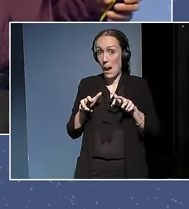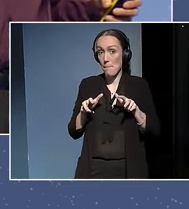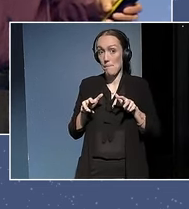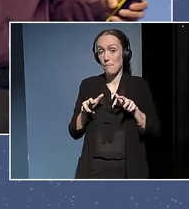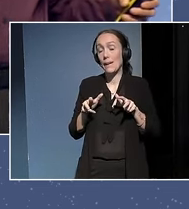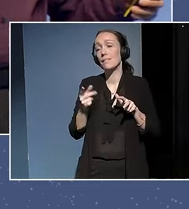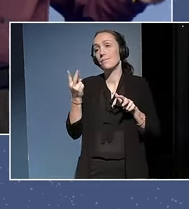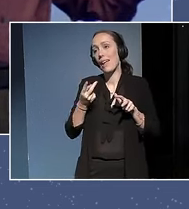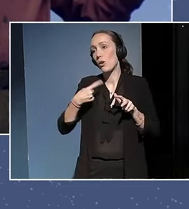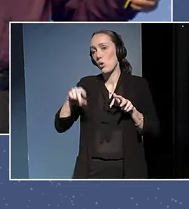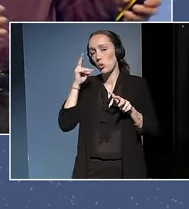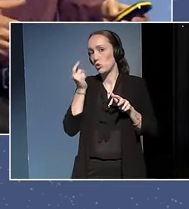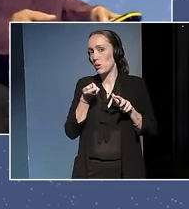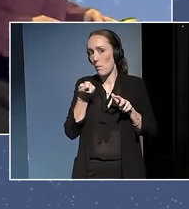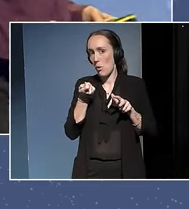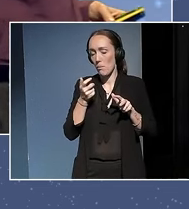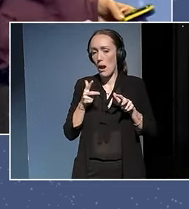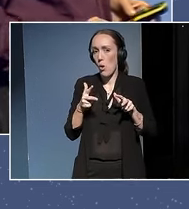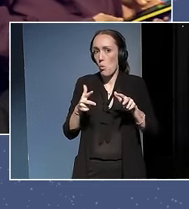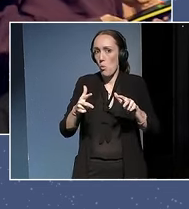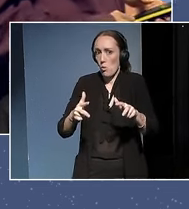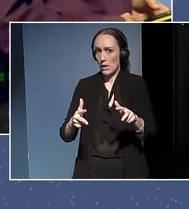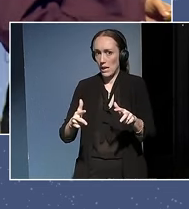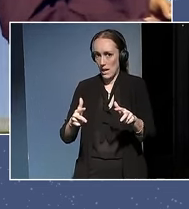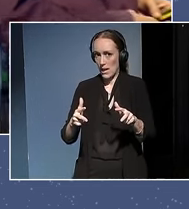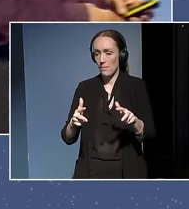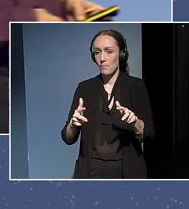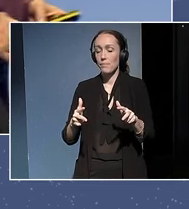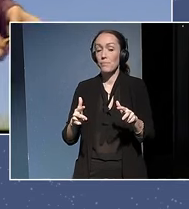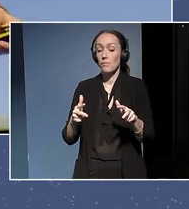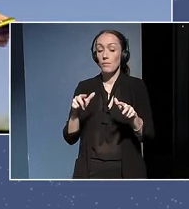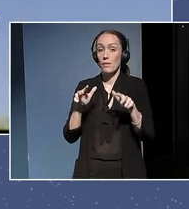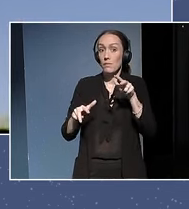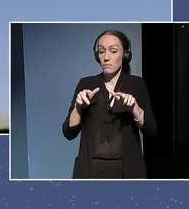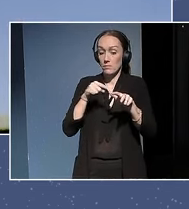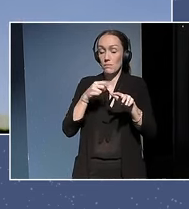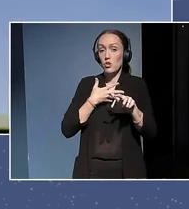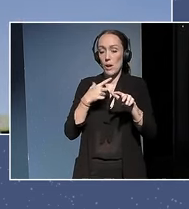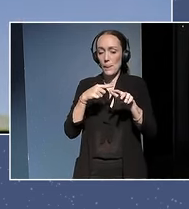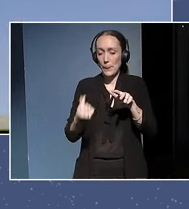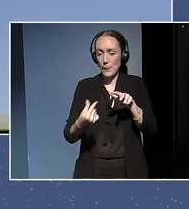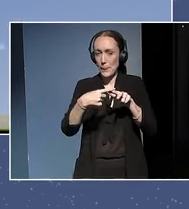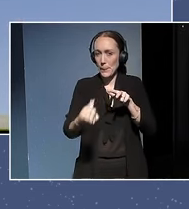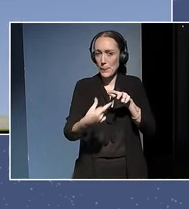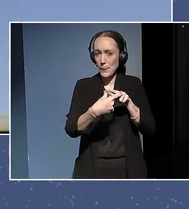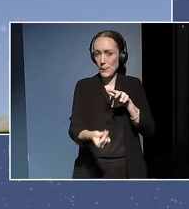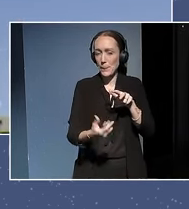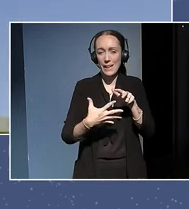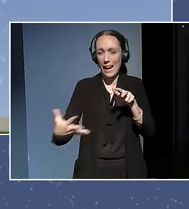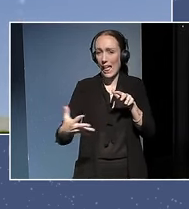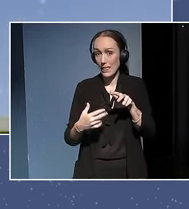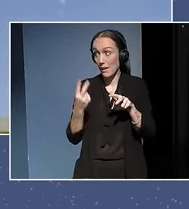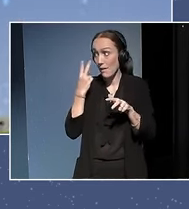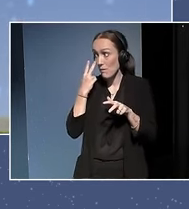poco conosciamo ma molto allungati dotati di artigli giganteschi se vuoi